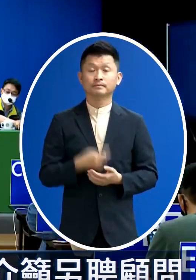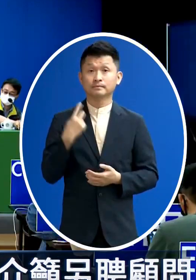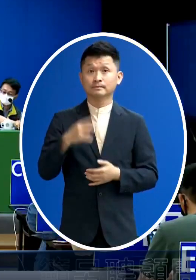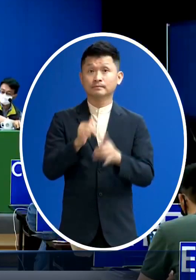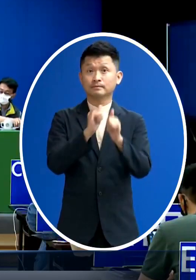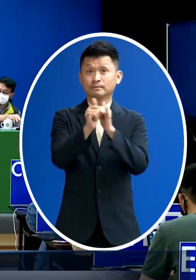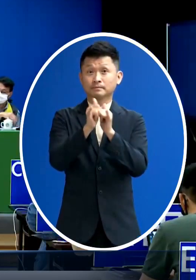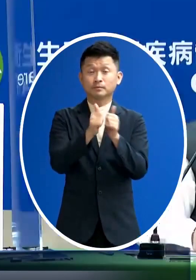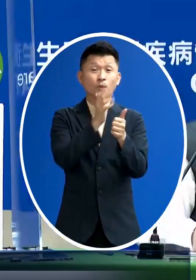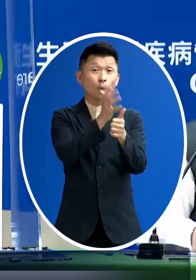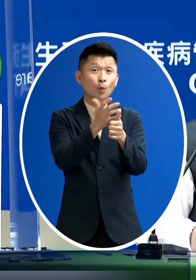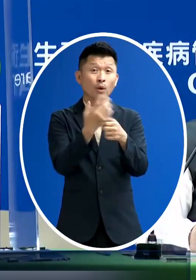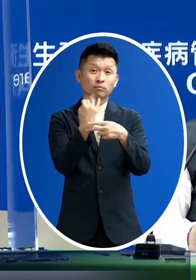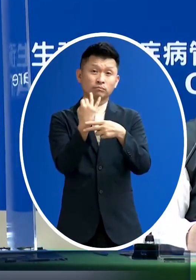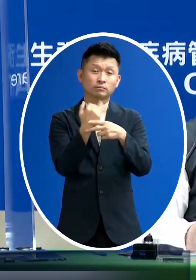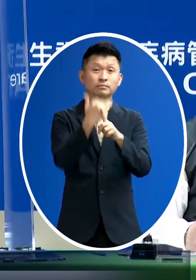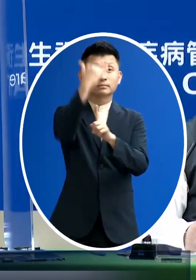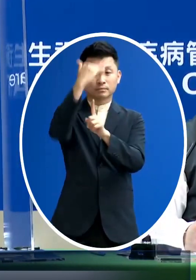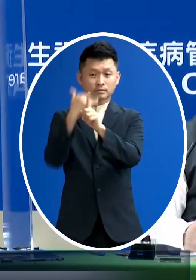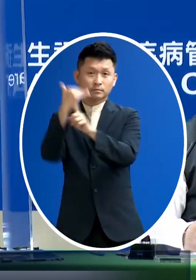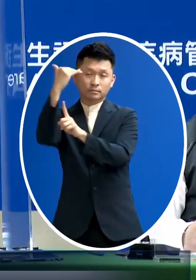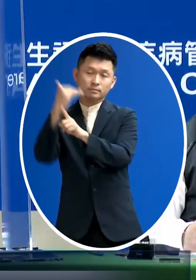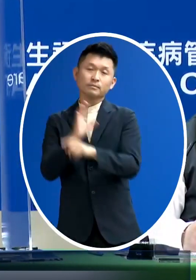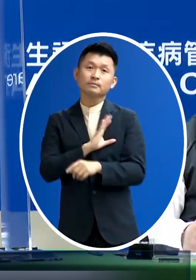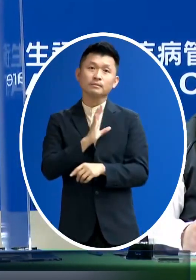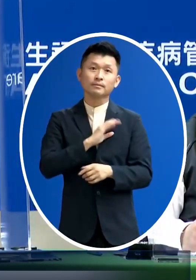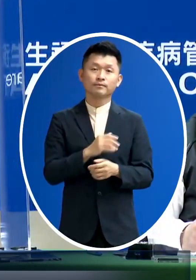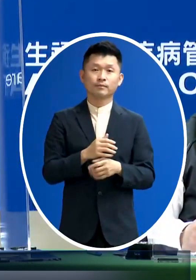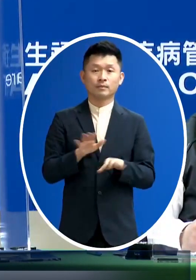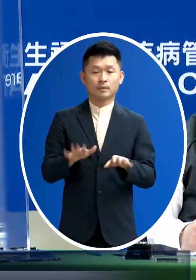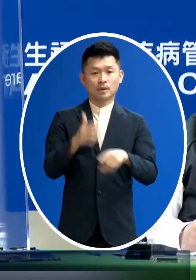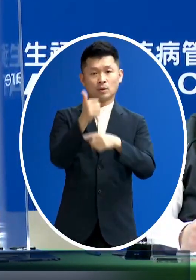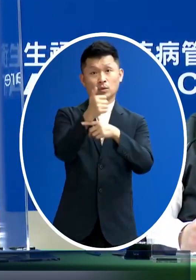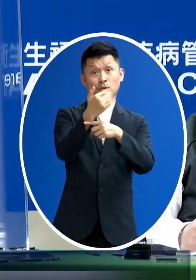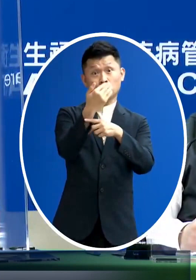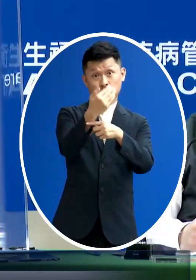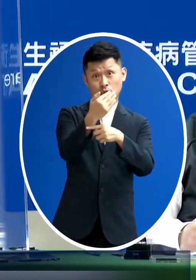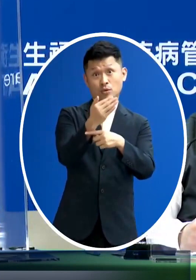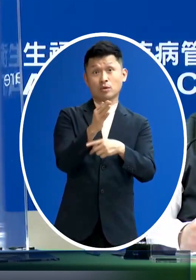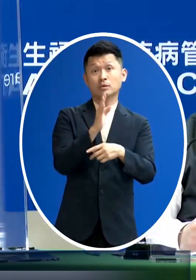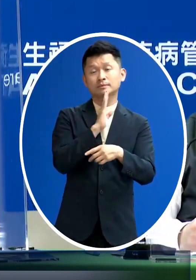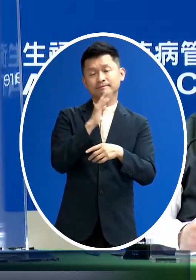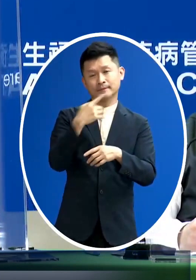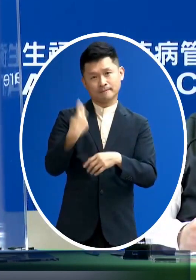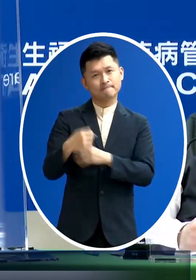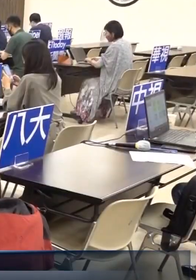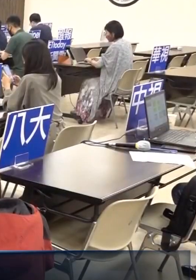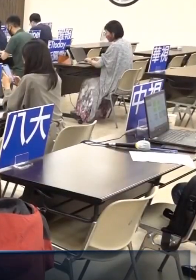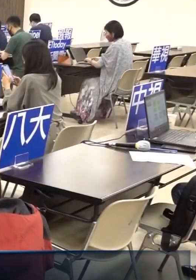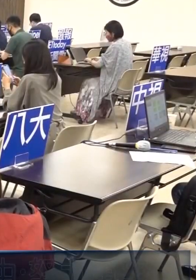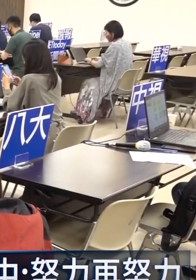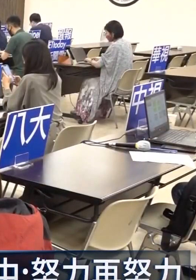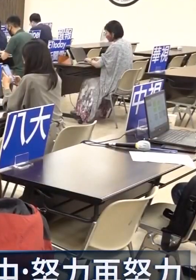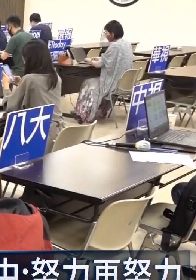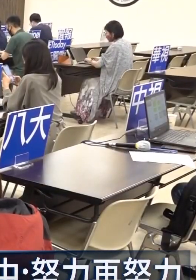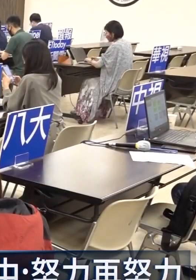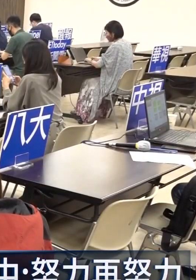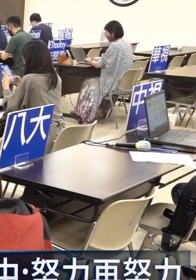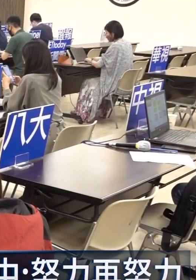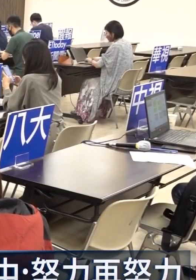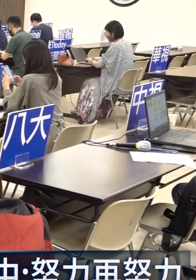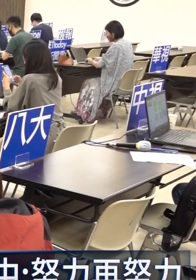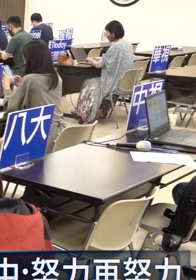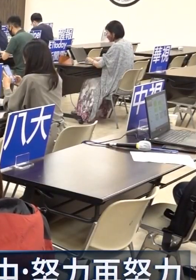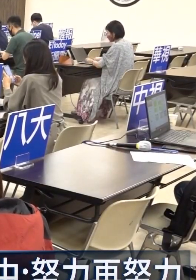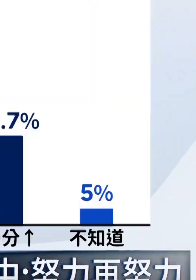民调当然有高高低低了哈，那既然是59分，我只能说我们只能努力再努力嘛。 防疫成绩单不及格，